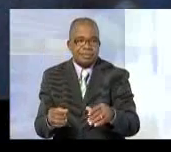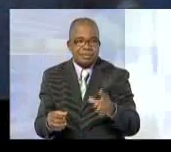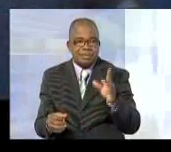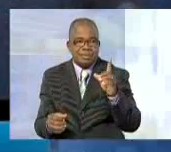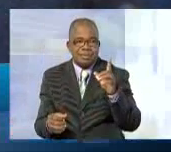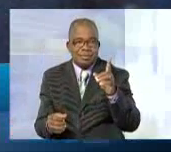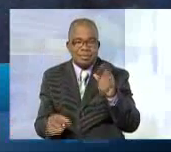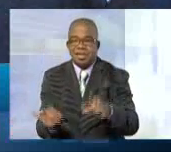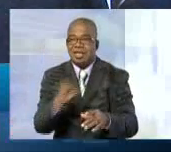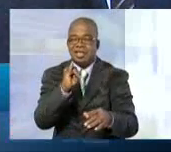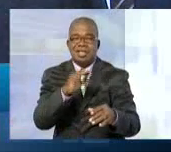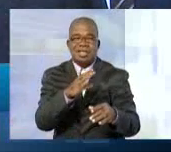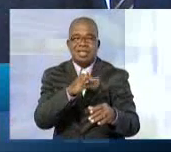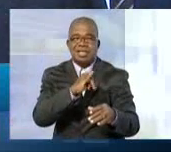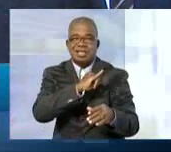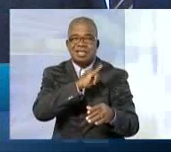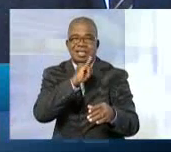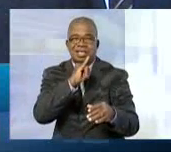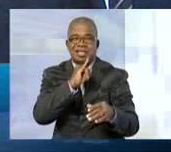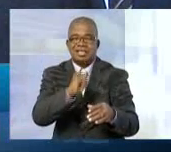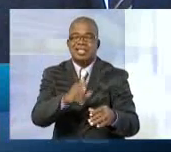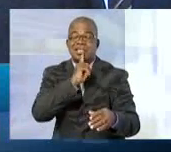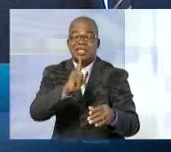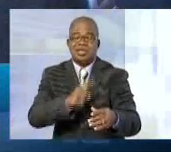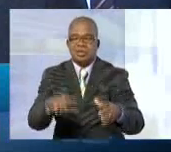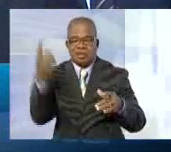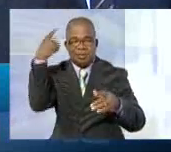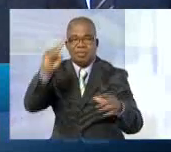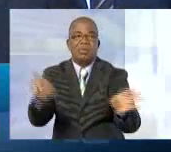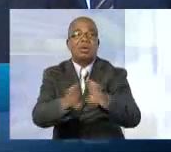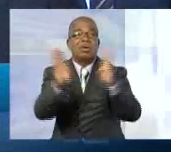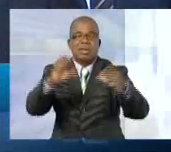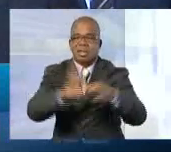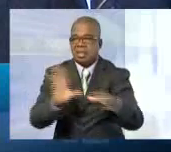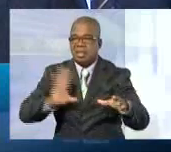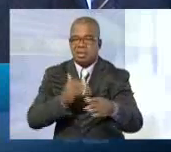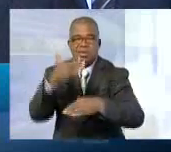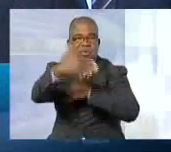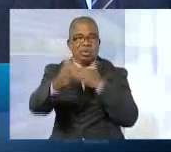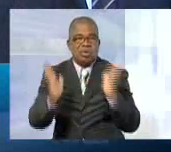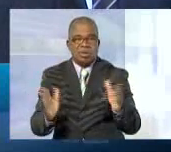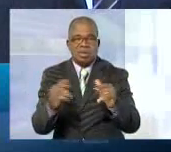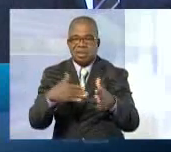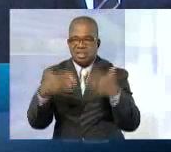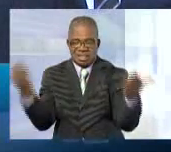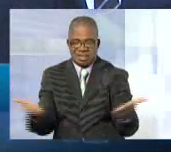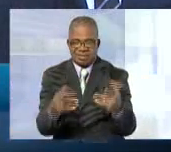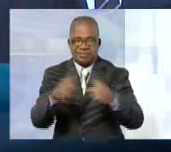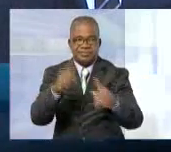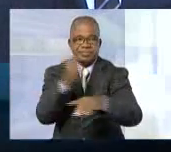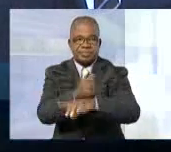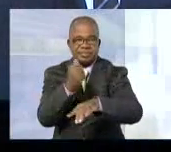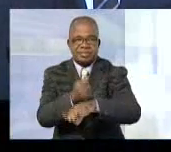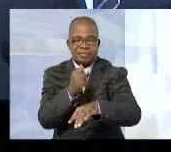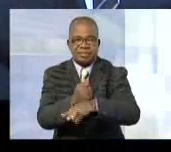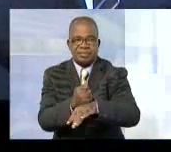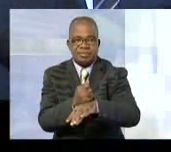Donc j'ai surtout parlé de la réouverture de notre bureau à Abidjan et de la manière dont ce